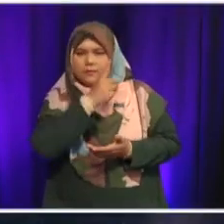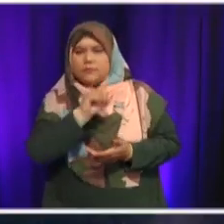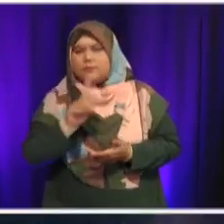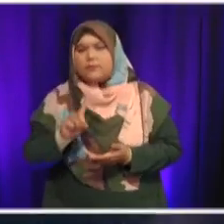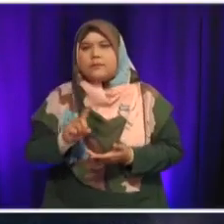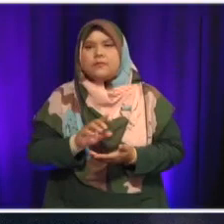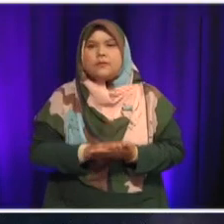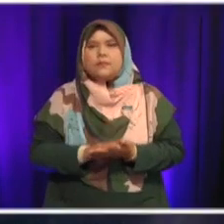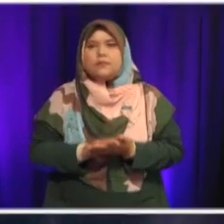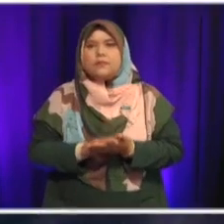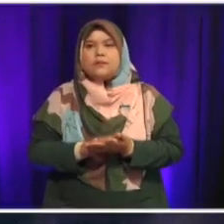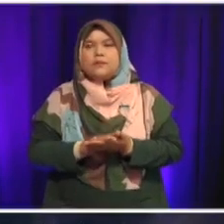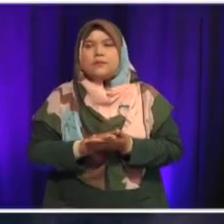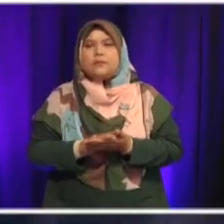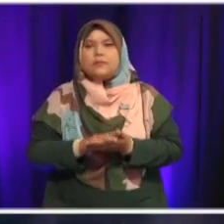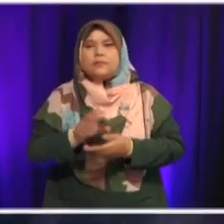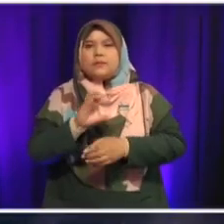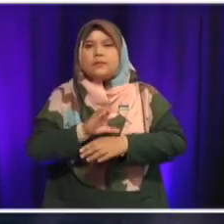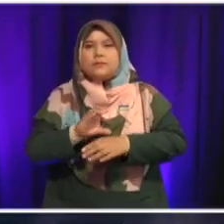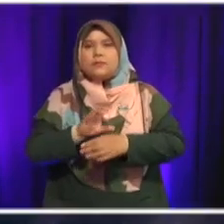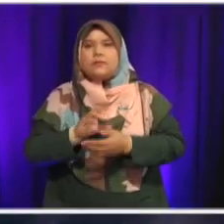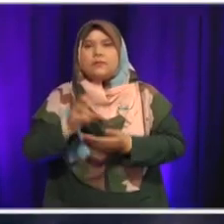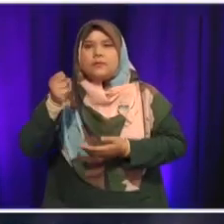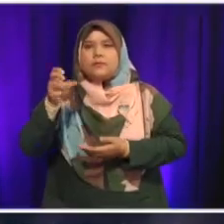susu yang dalam bentuk bulat